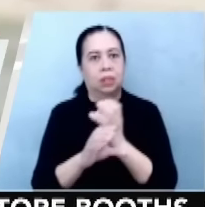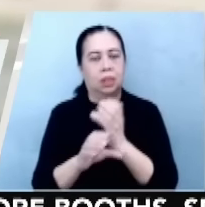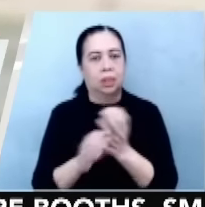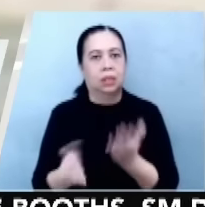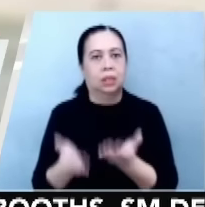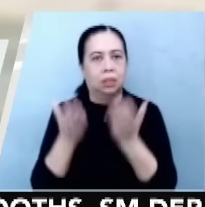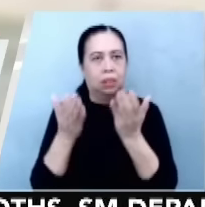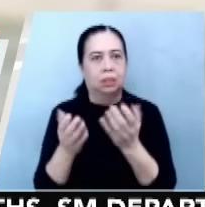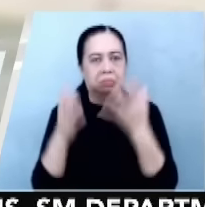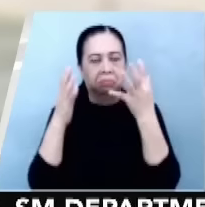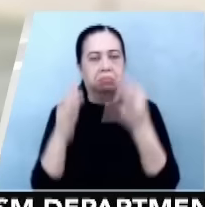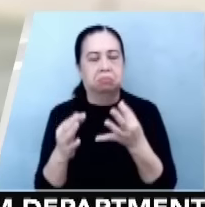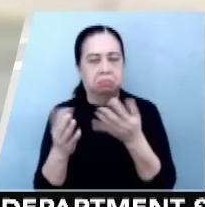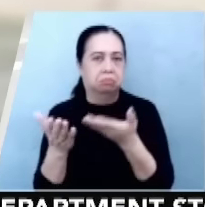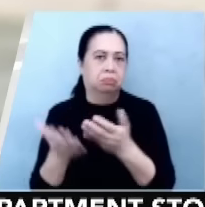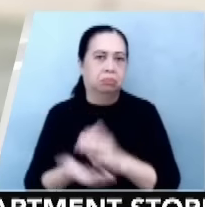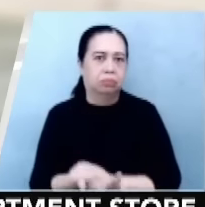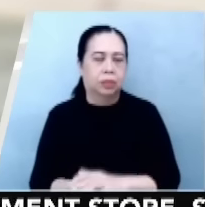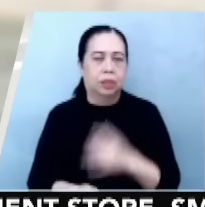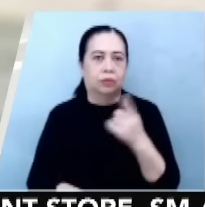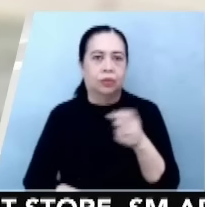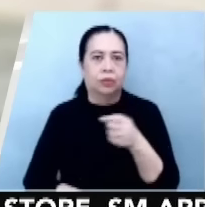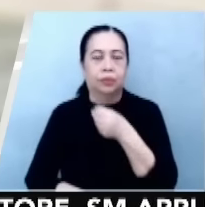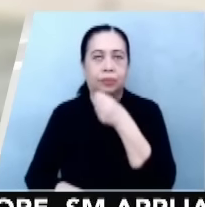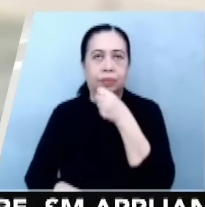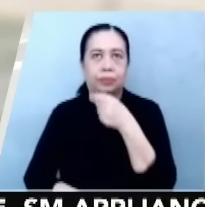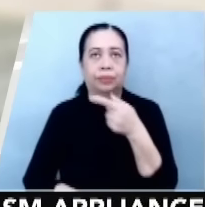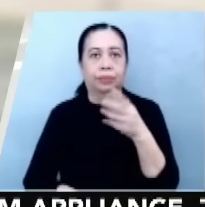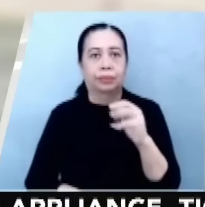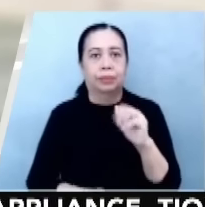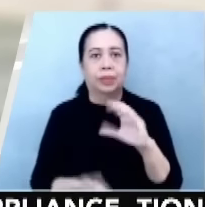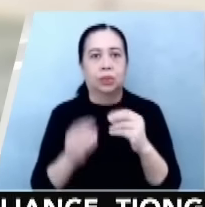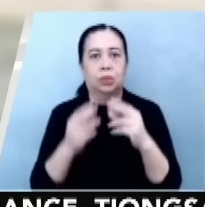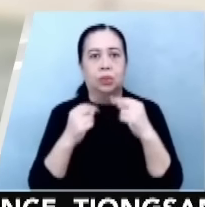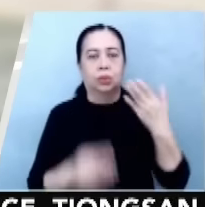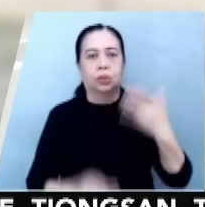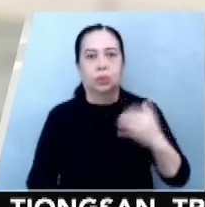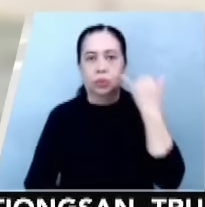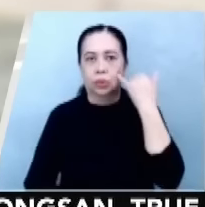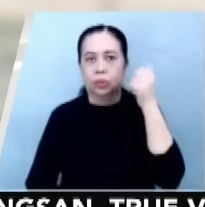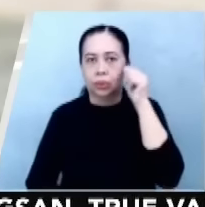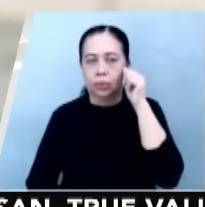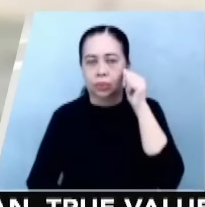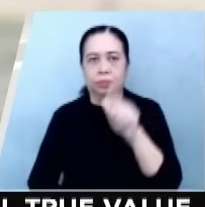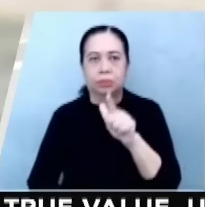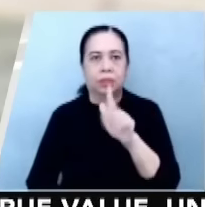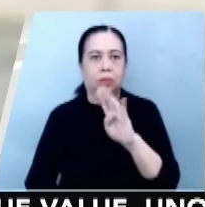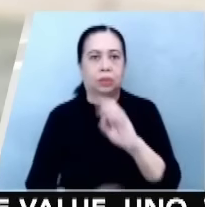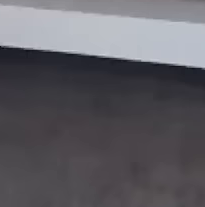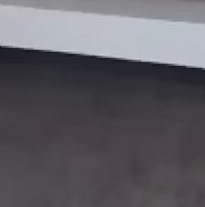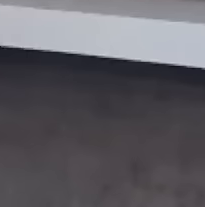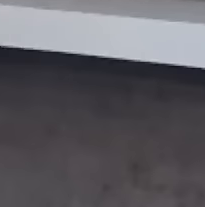na raw ito. Para sa GMA Integrated News, Jonathan Andal, Nakatutok, 24 Oras.